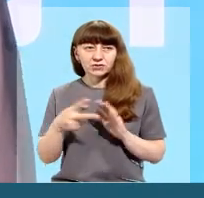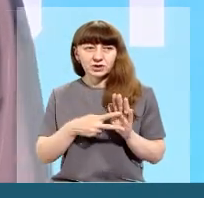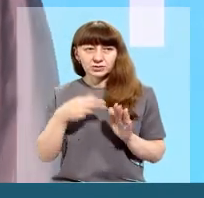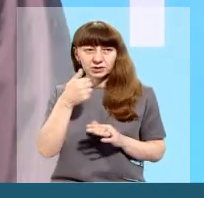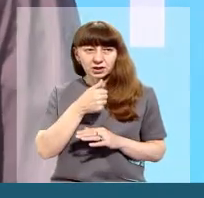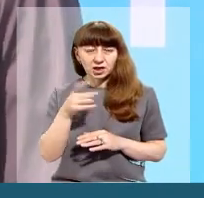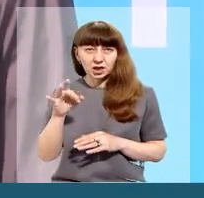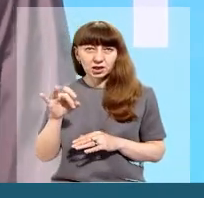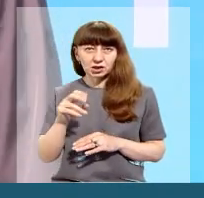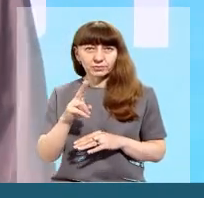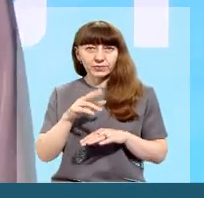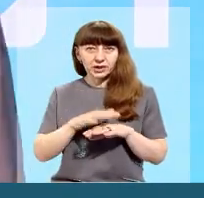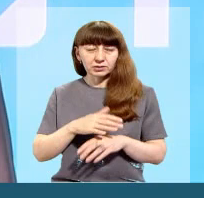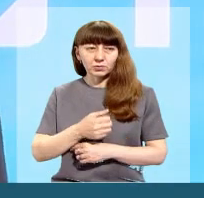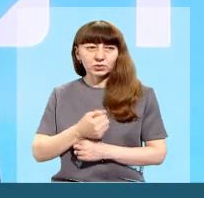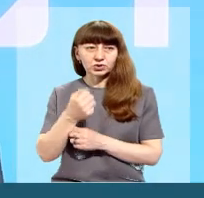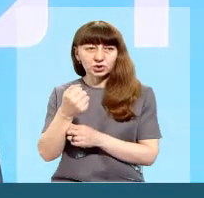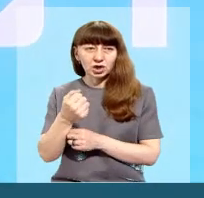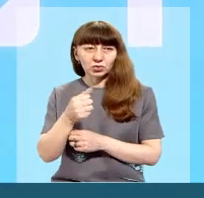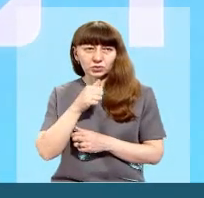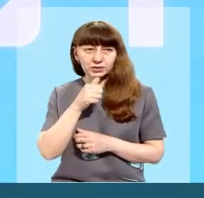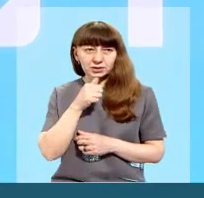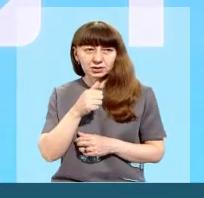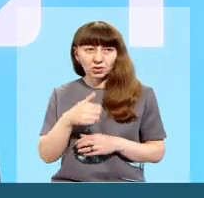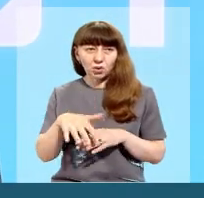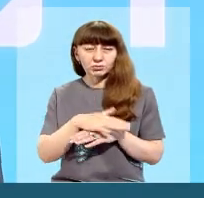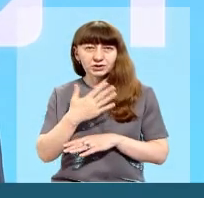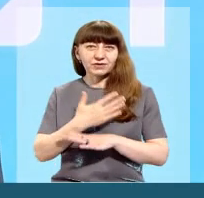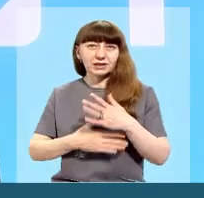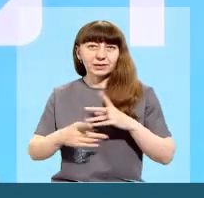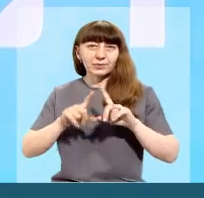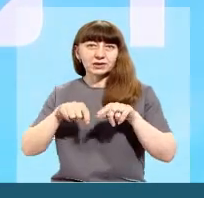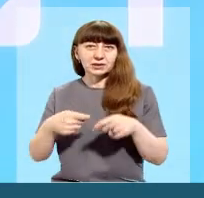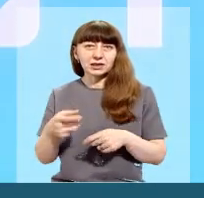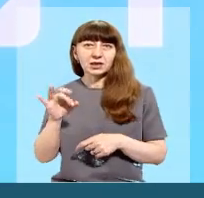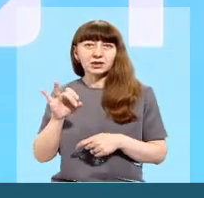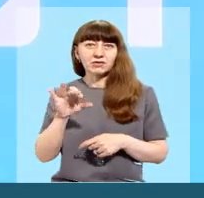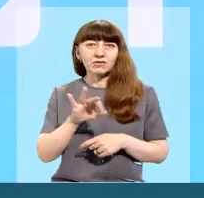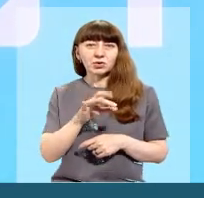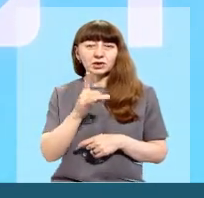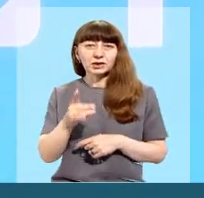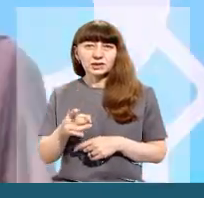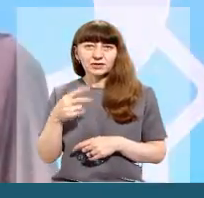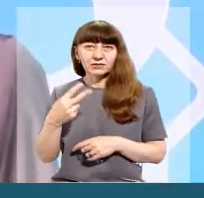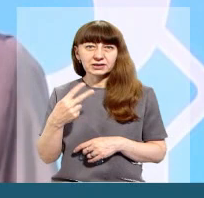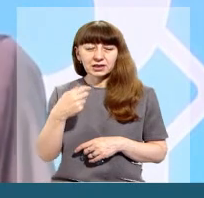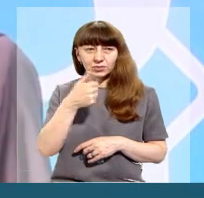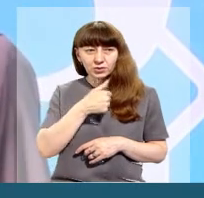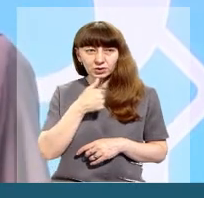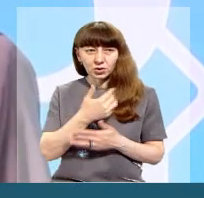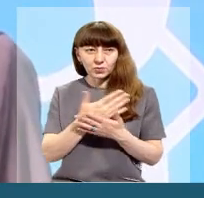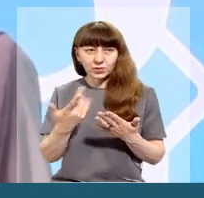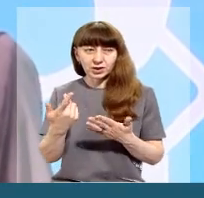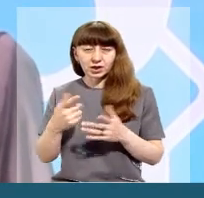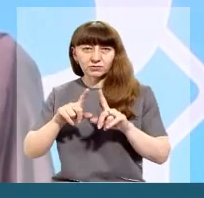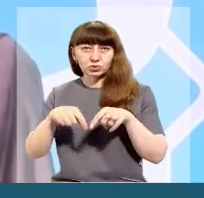году Халықбанк поддержал в Кустанае общество инвалидов и предоставил инватакси. В 2020 году мы